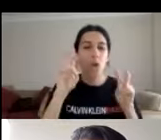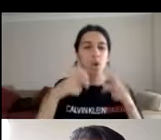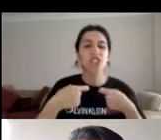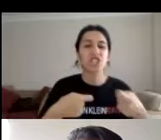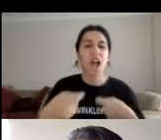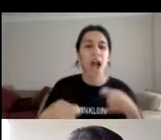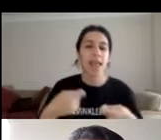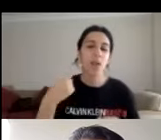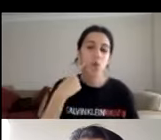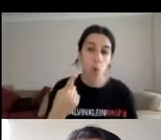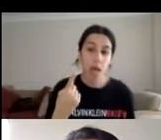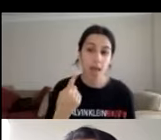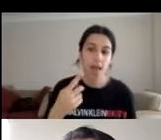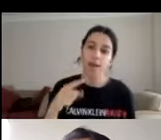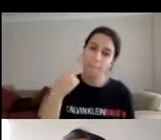baktığım gibi